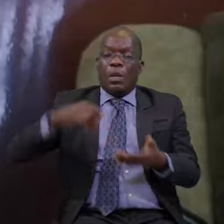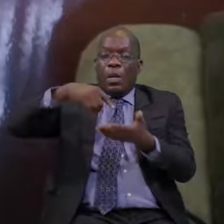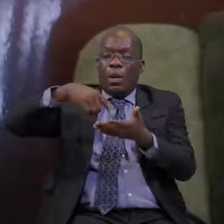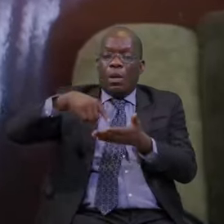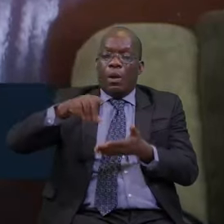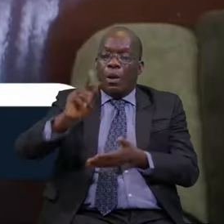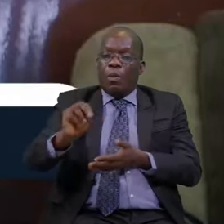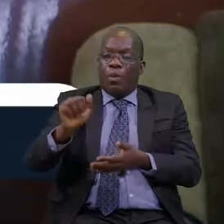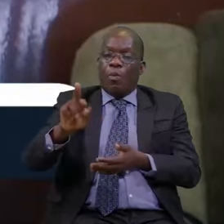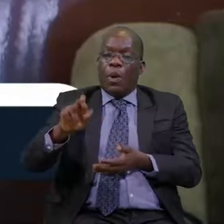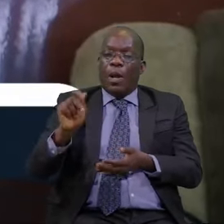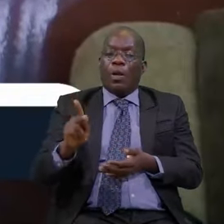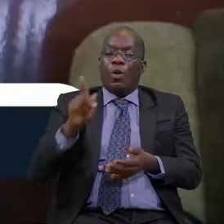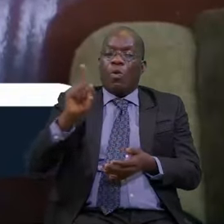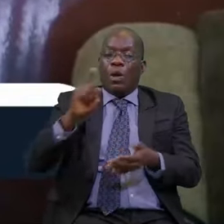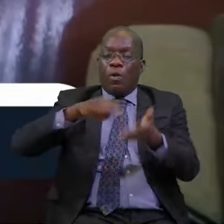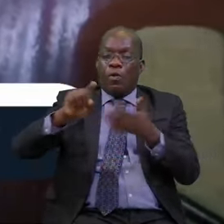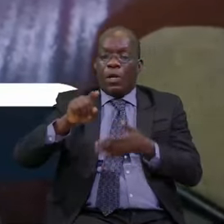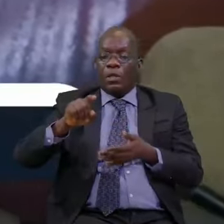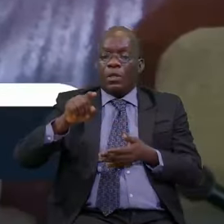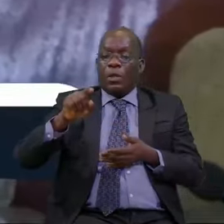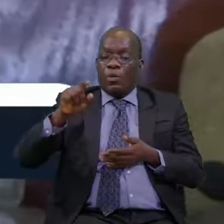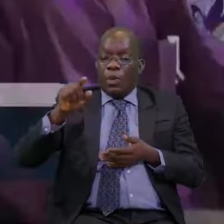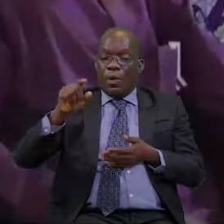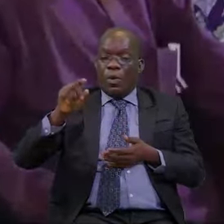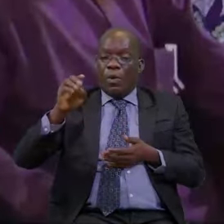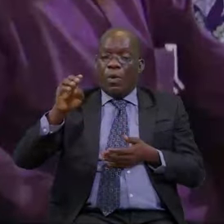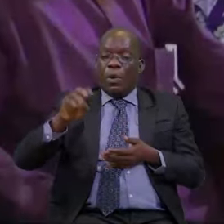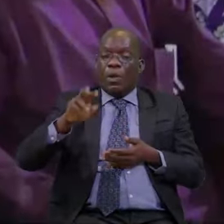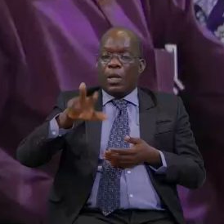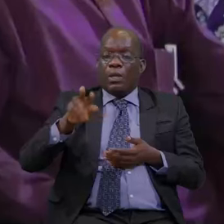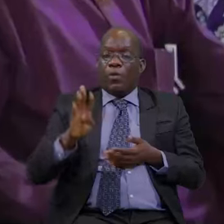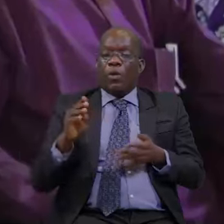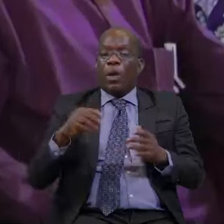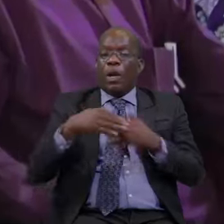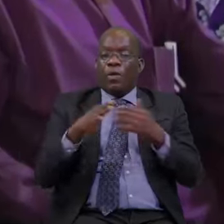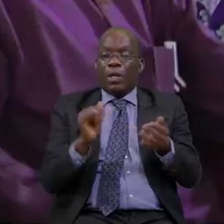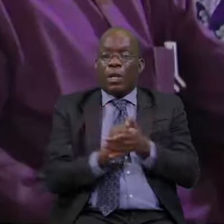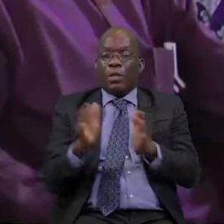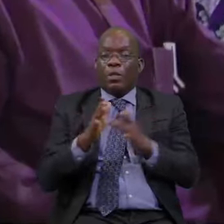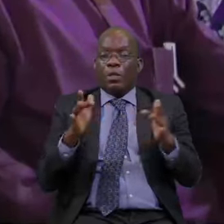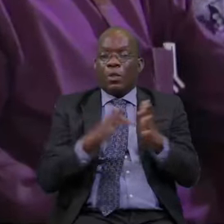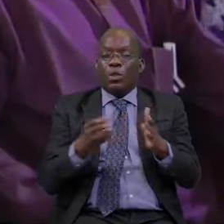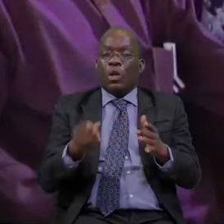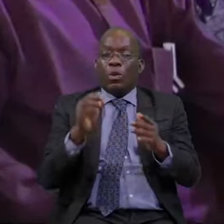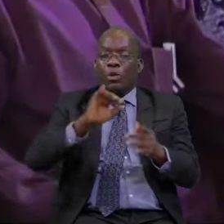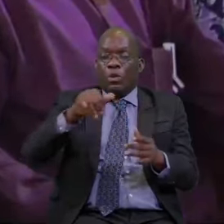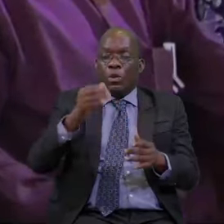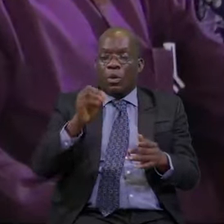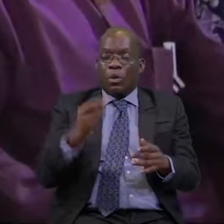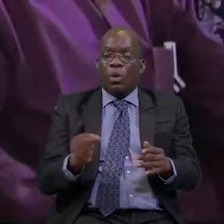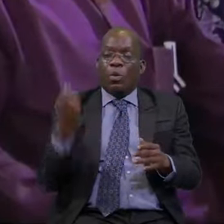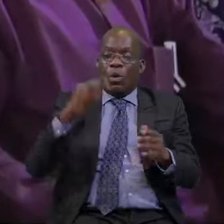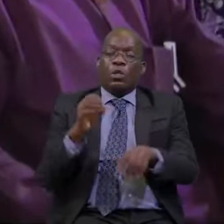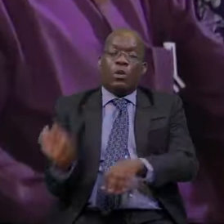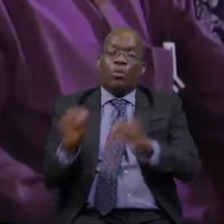1, 14. Après que Jean eut été livré Jésus alla dans la Galilée prêchant